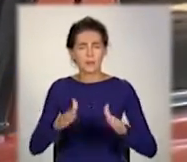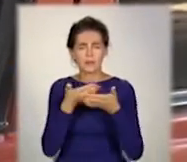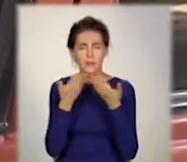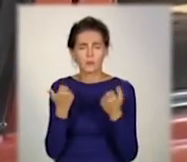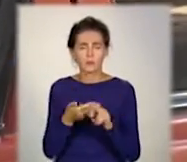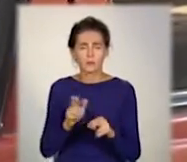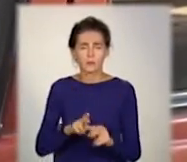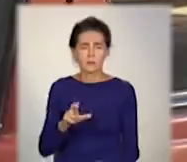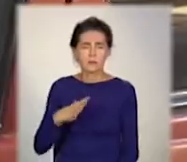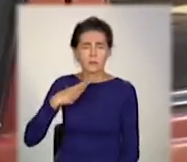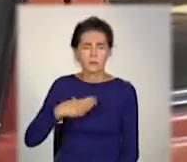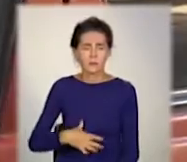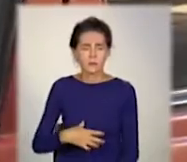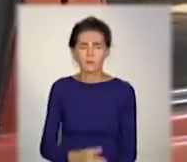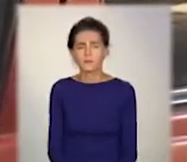що приходиться